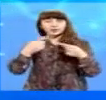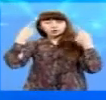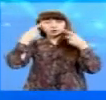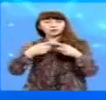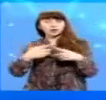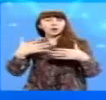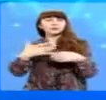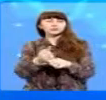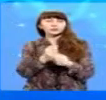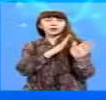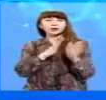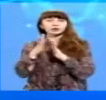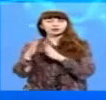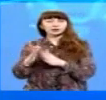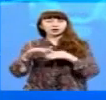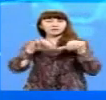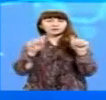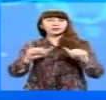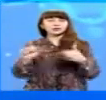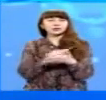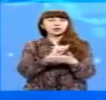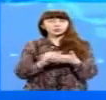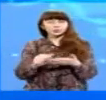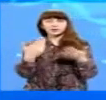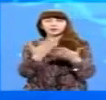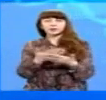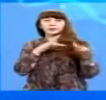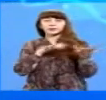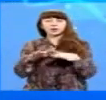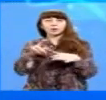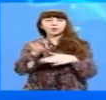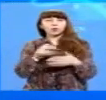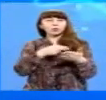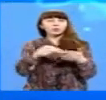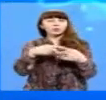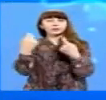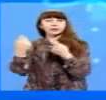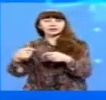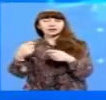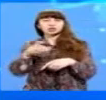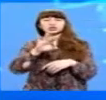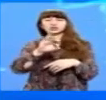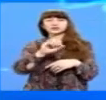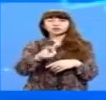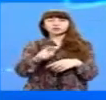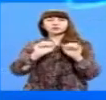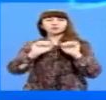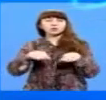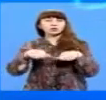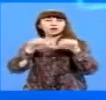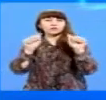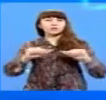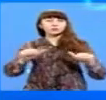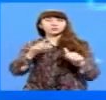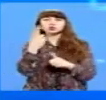оңтайландыруда. Мысалы, жылжымайтын мүлікті сатып алу сату шараларын халыққа қызмет көрсету орталығында рәсімдеуге болады. Бұл жаңадан іске